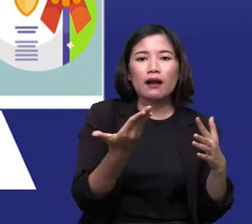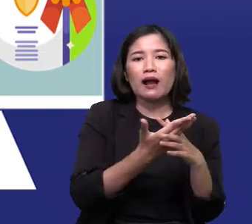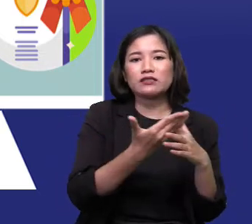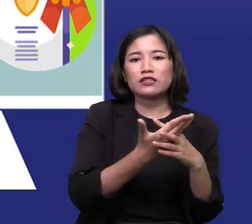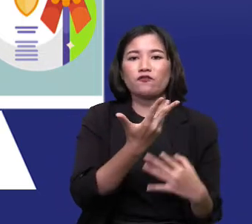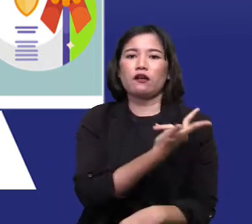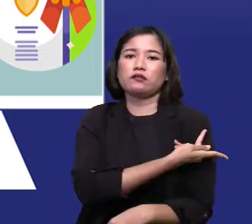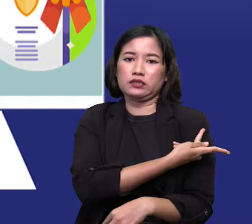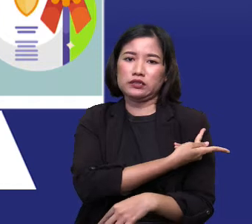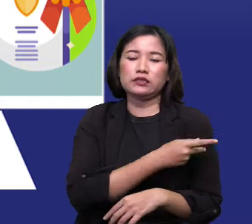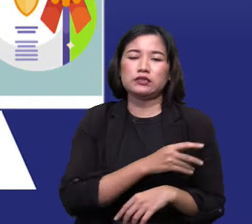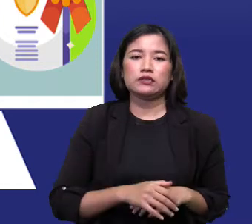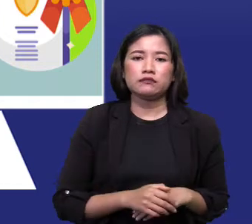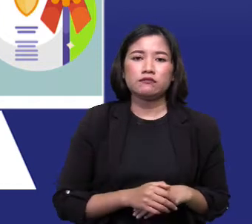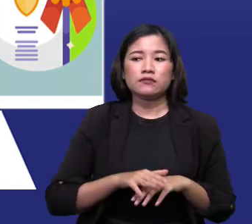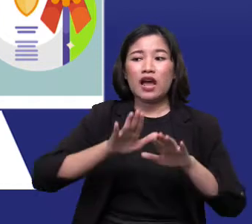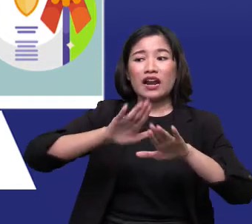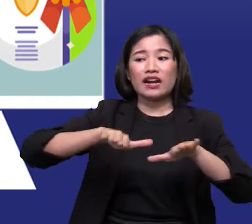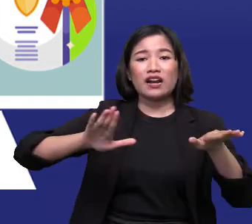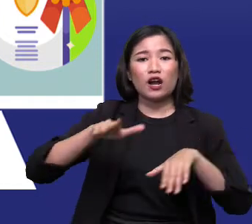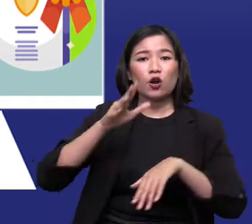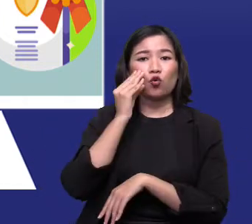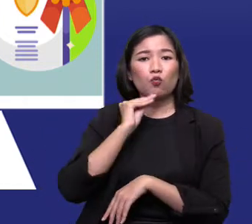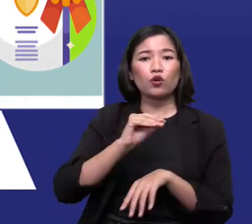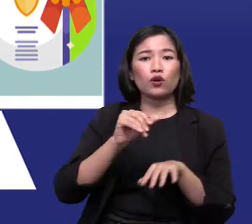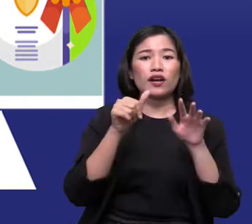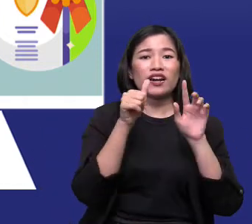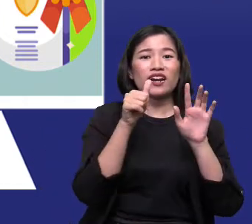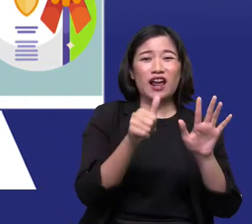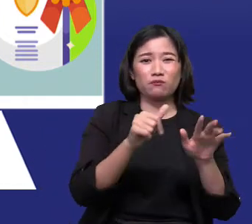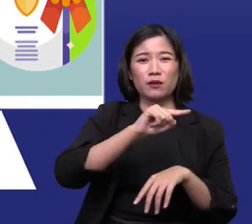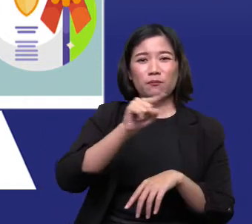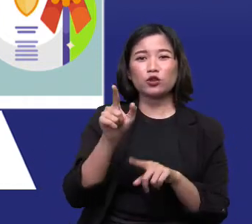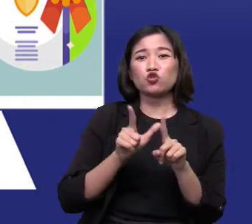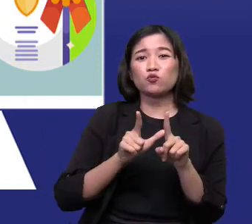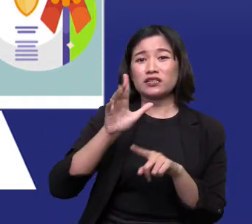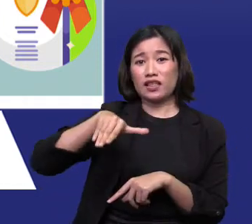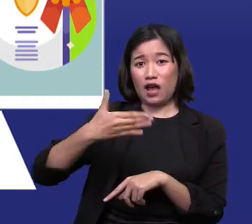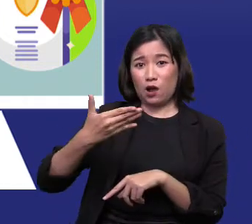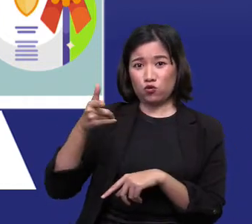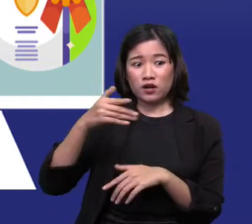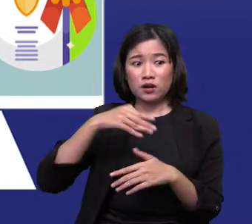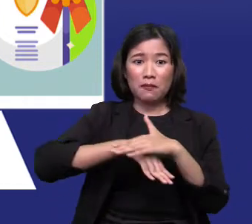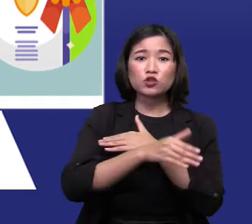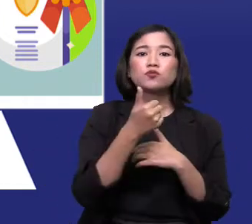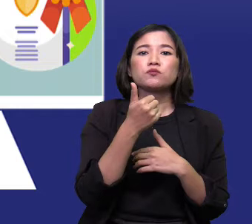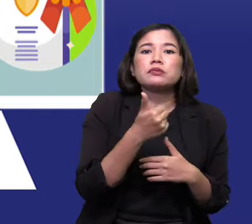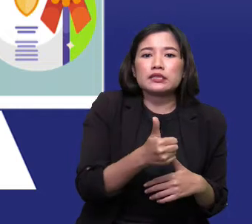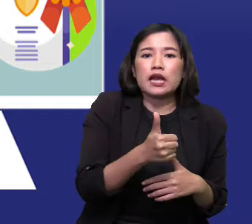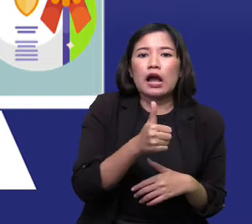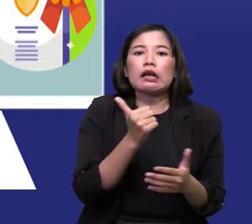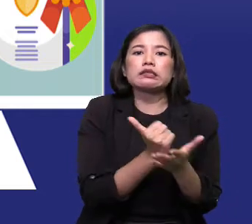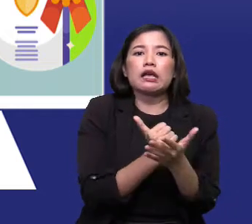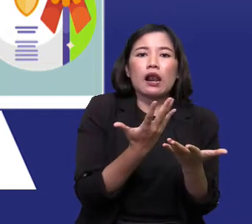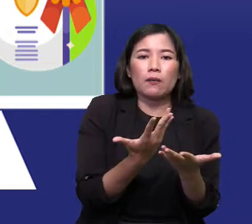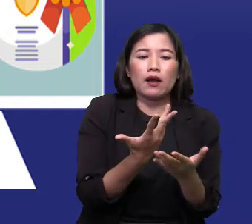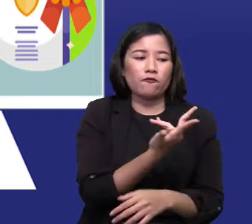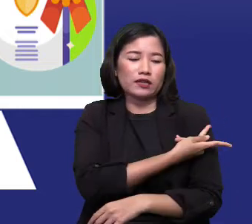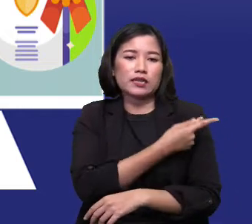dimana anak usia 6-12 tahun diperbolehkan masuk dengan wajib vaksinasi dosis kedua